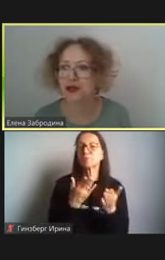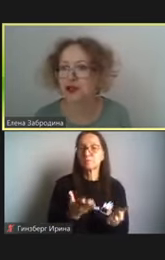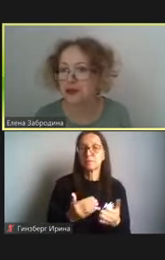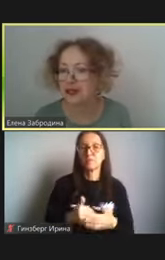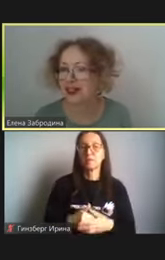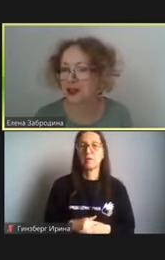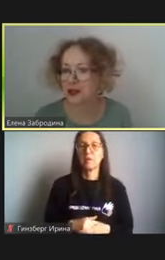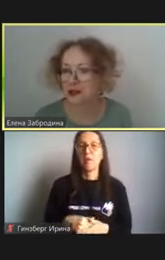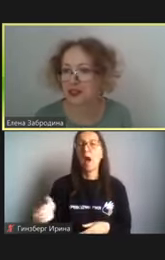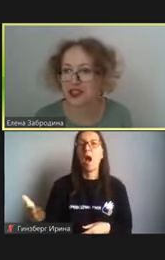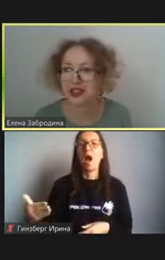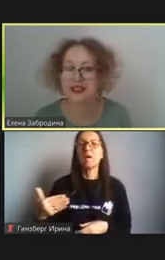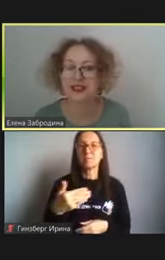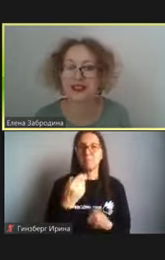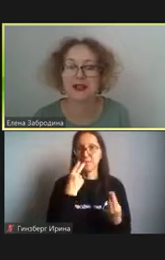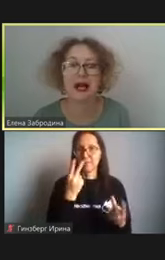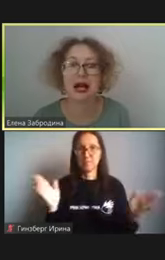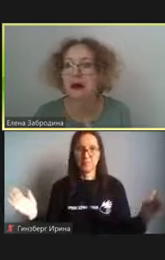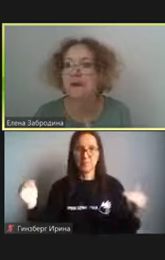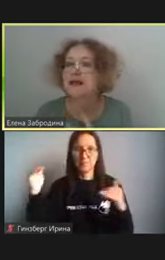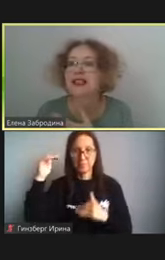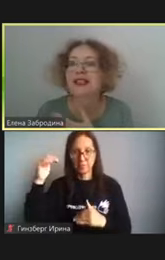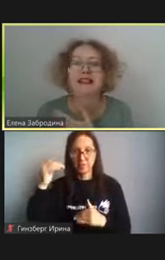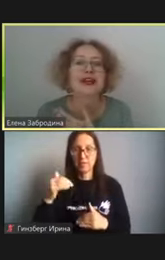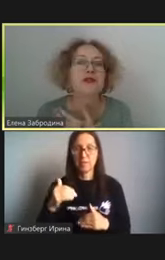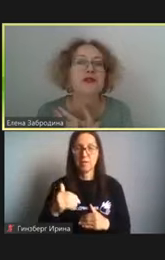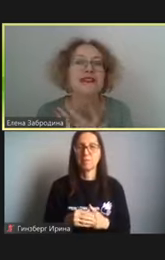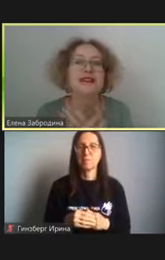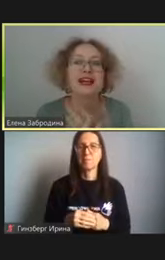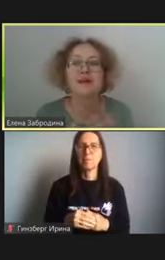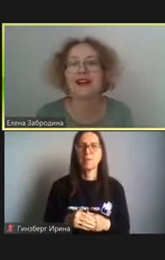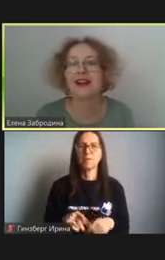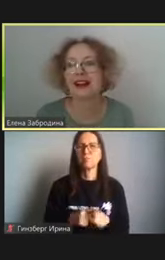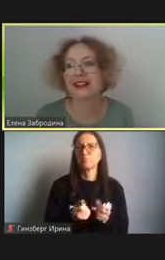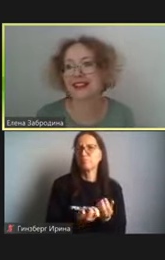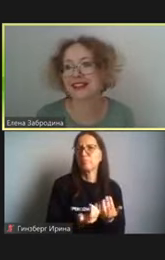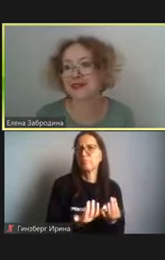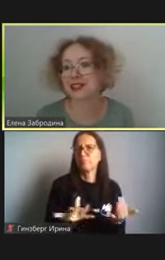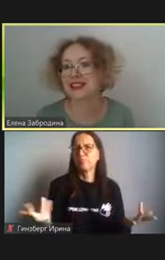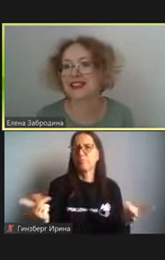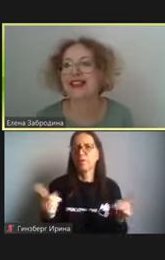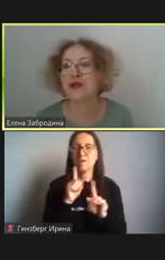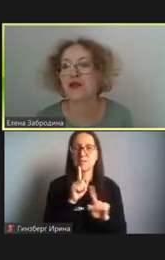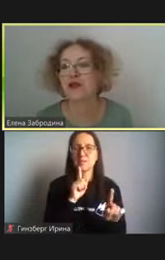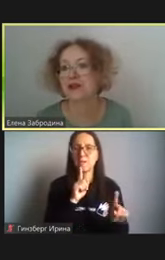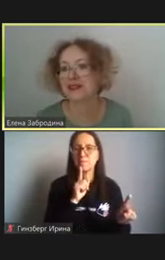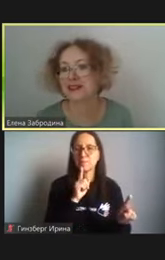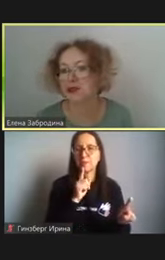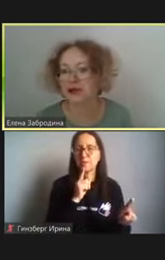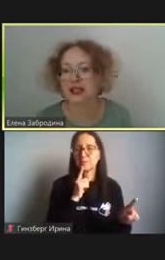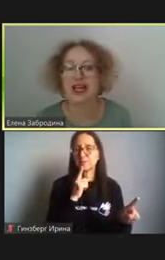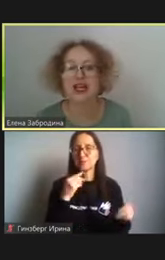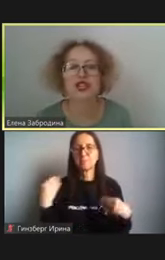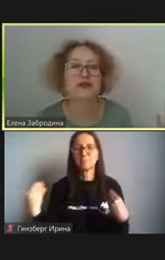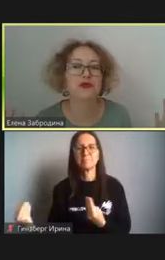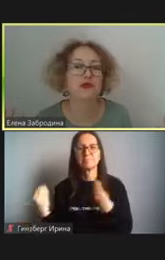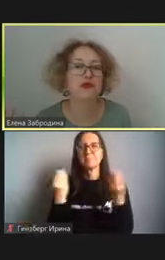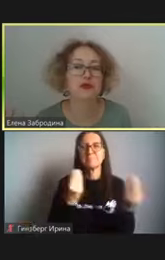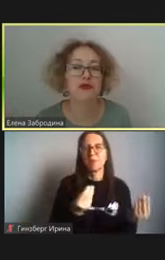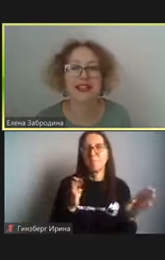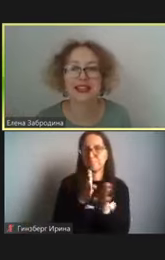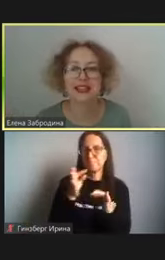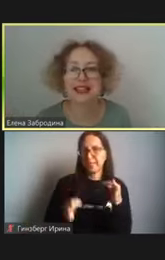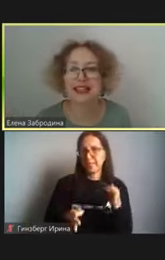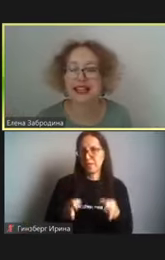мельком, что рыбная, которую мы сейчас видим. Посмотрите, какое разнообразие вот этих даров природы. Чего